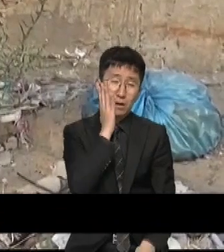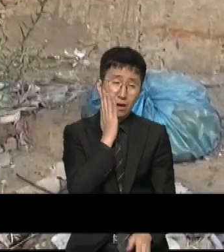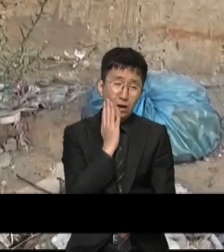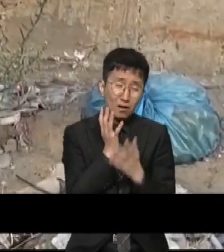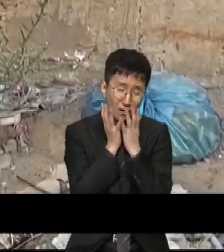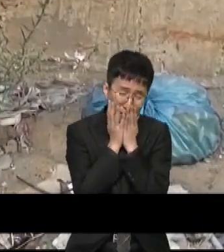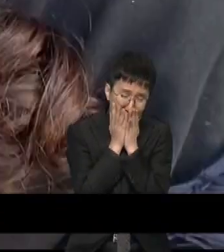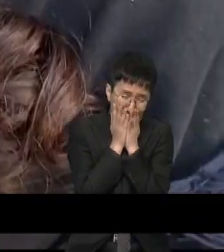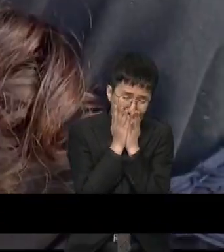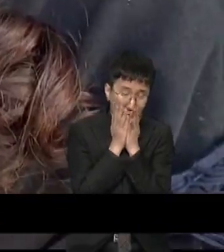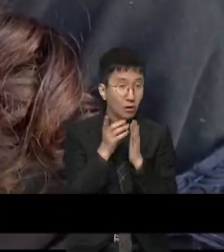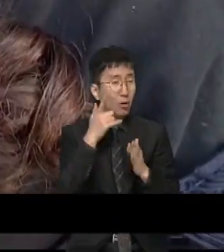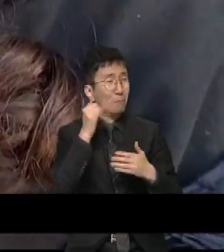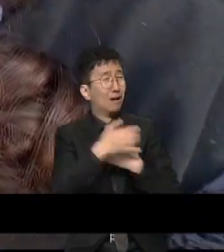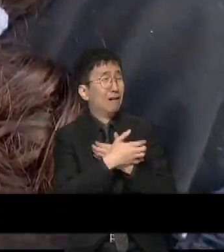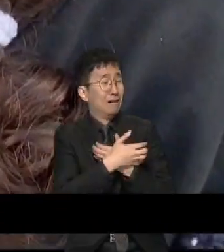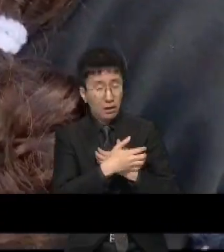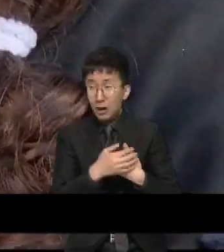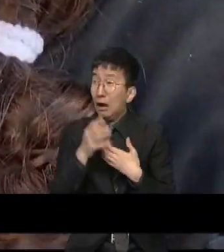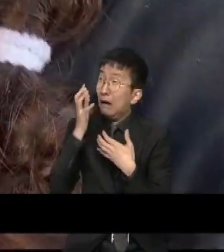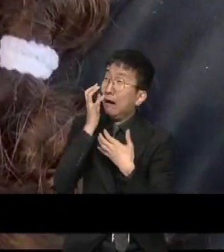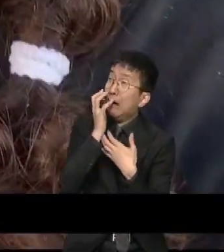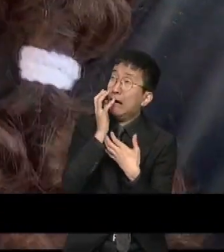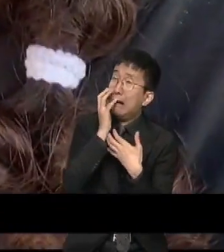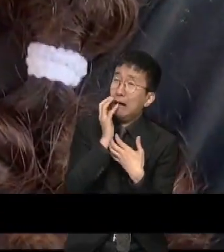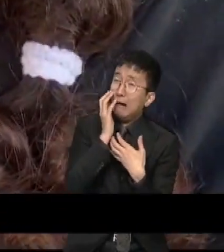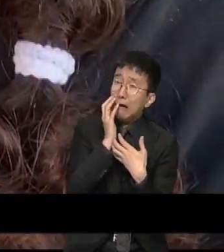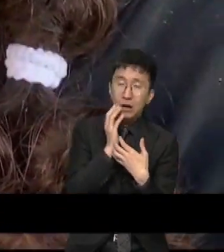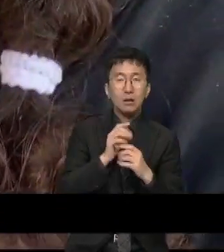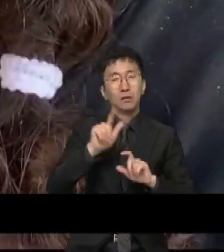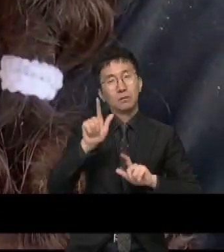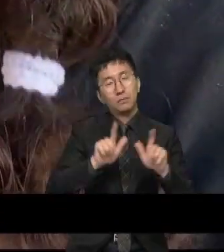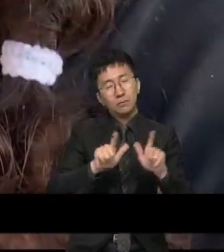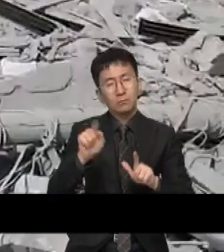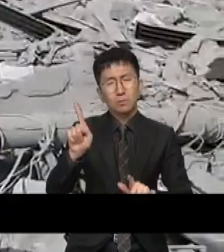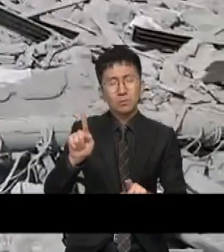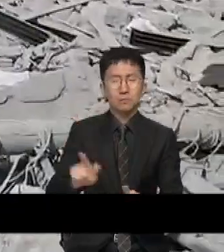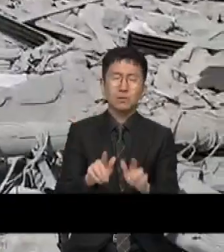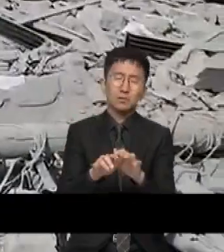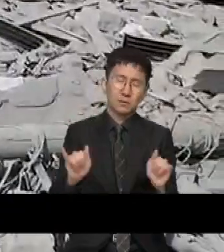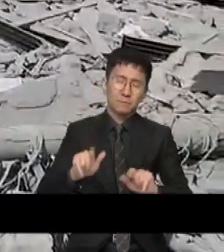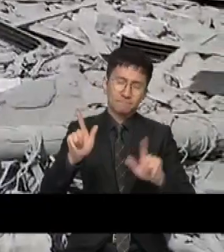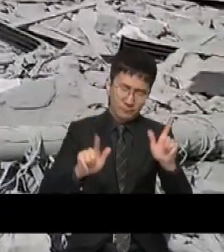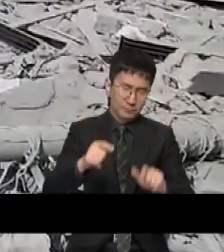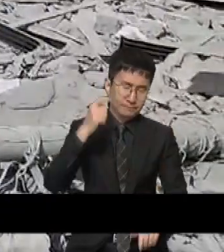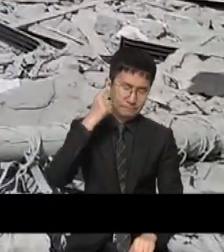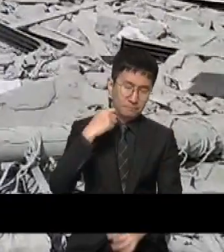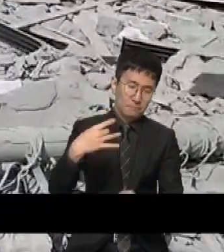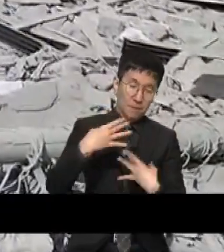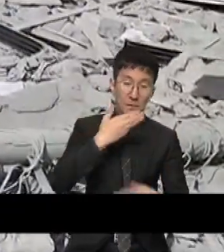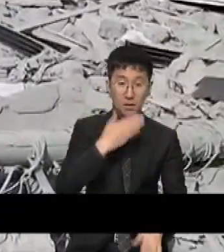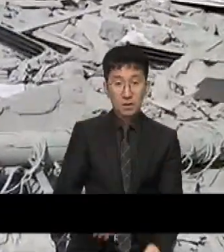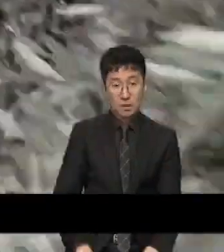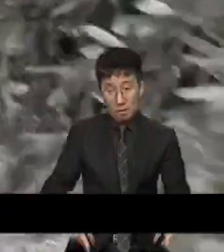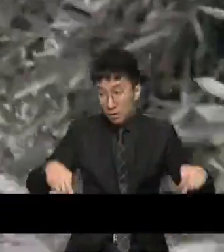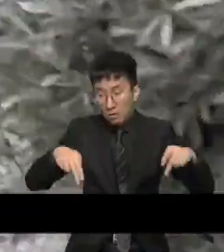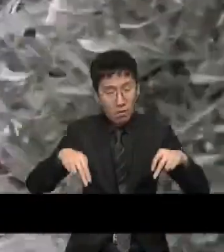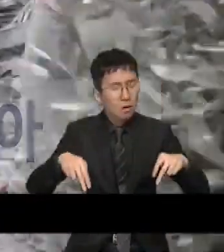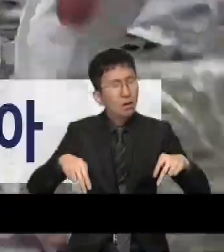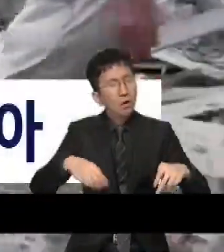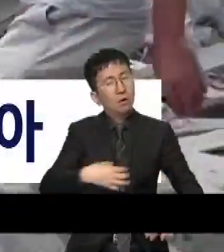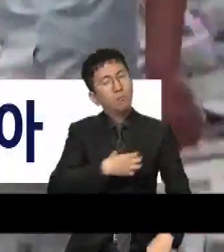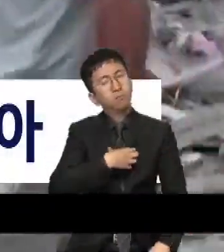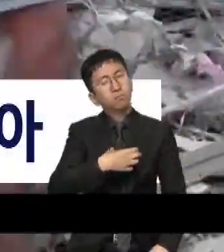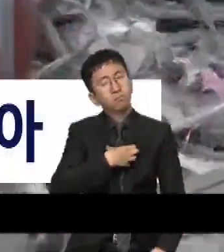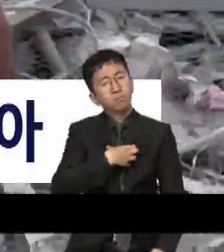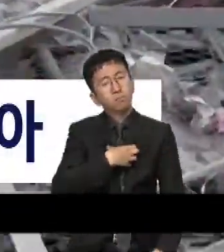엄마 품에서 울고 있는 아이의 표정은 가자 주민의 심정을 대변하는 듯합니다. 거리를 걷는 것조차 위험한 상황.